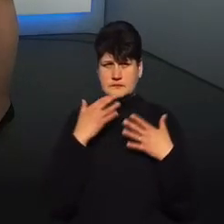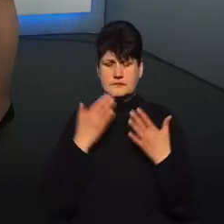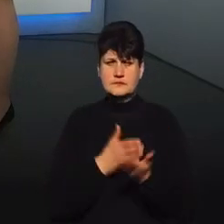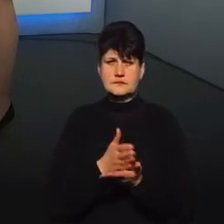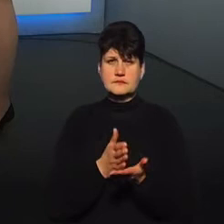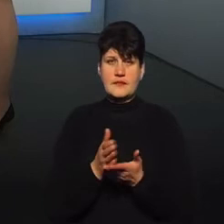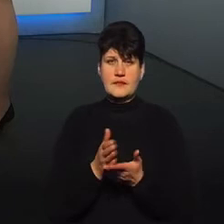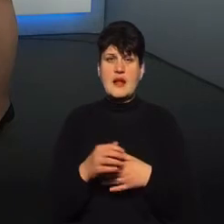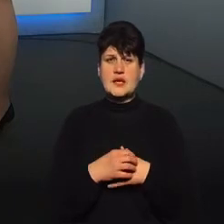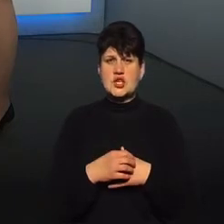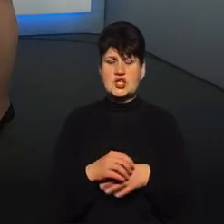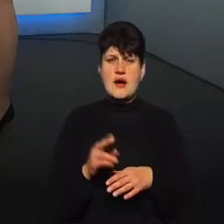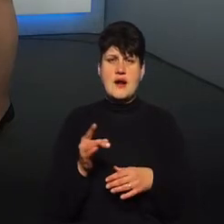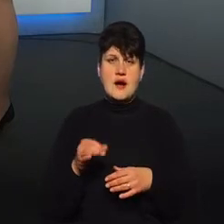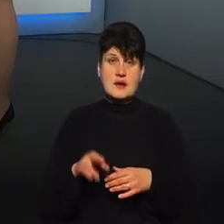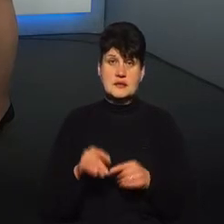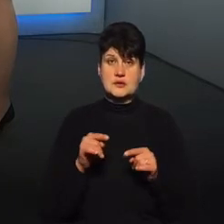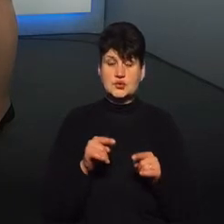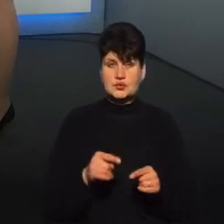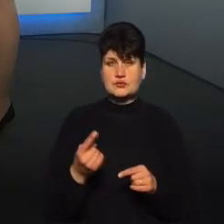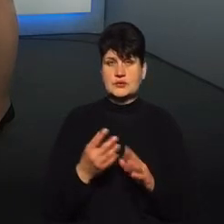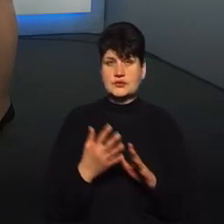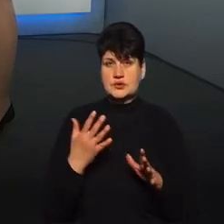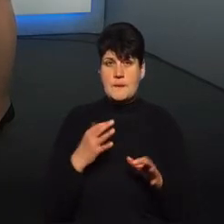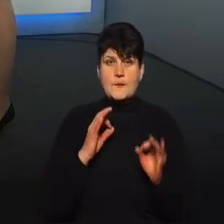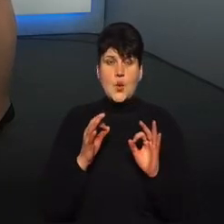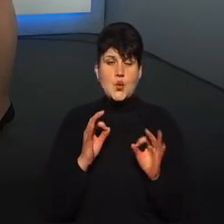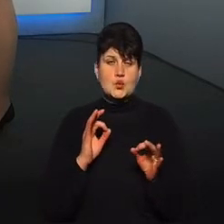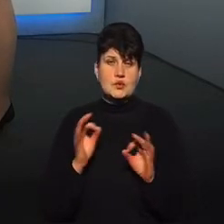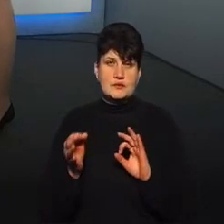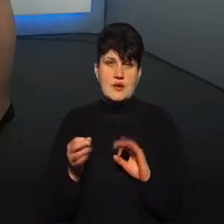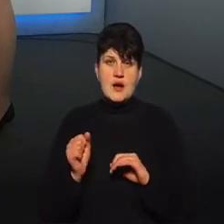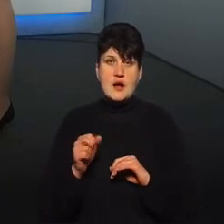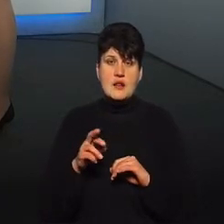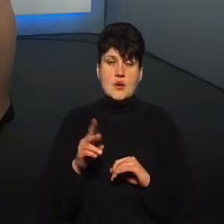то тут потрібно перш за все і проконсультуватися в алерголога, і тоді